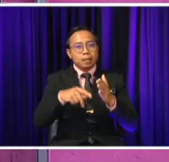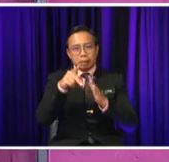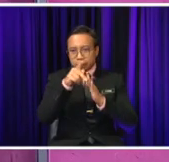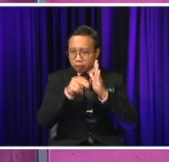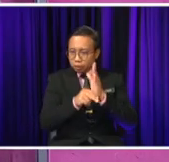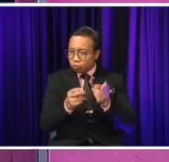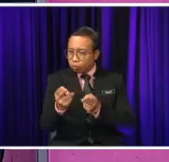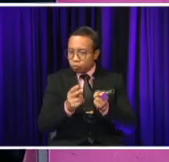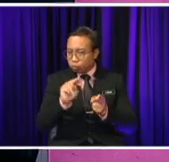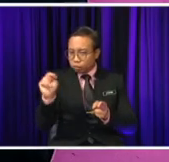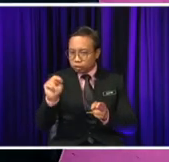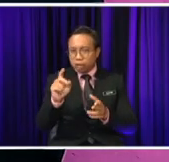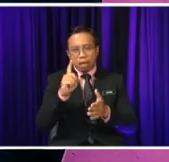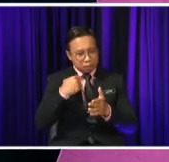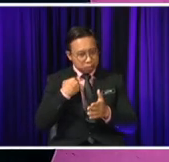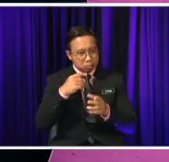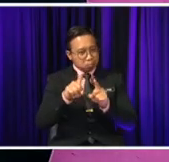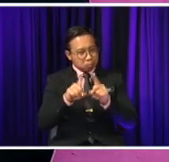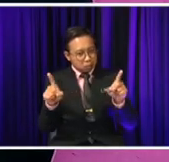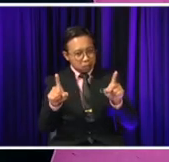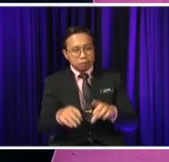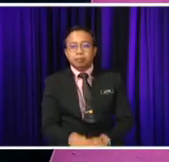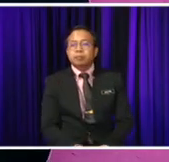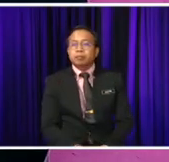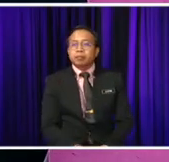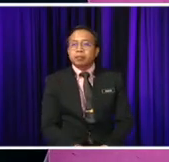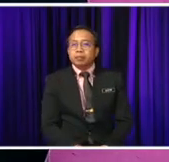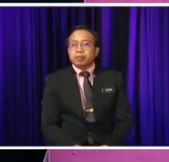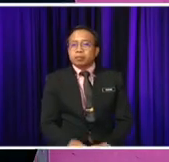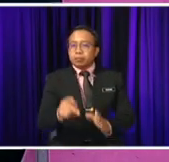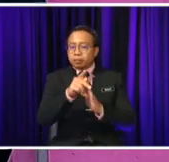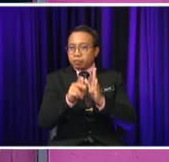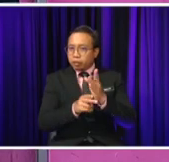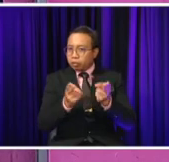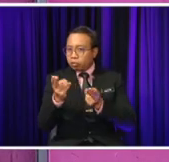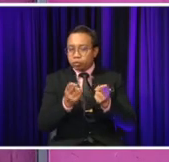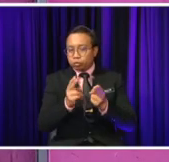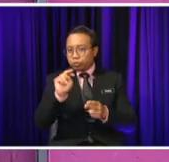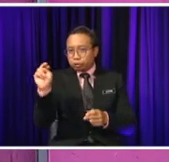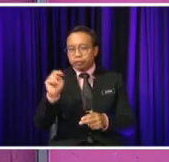bezel Kapan takbiran dan pengurusan pengurusan pengurusan adalah